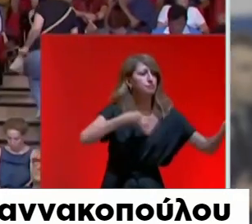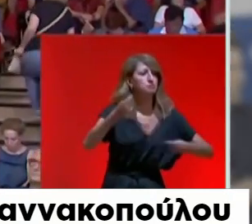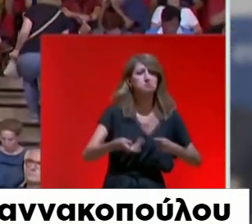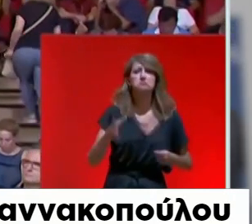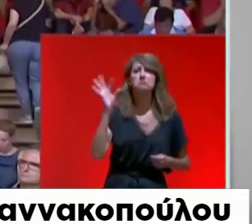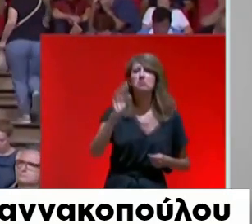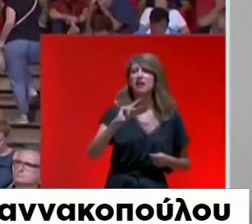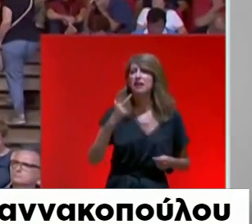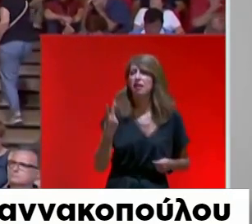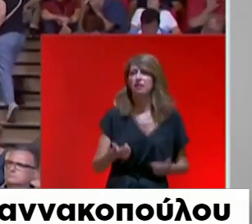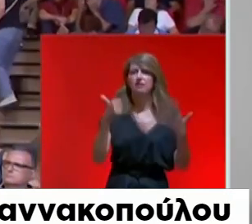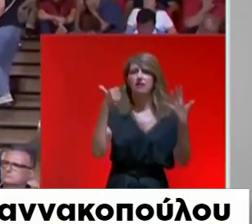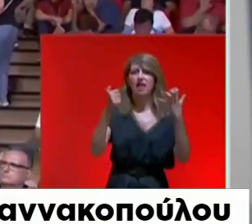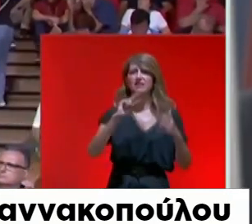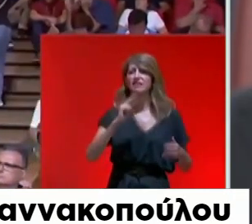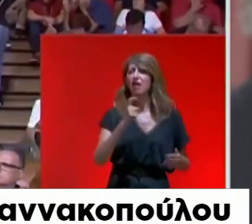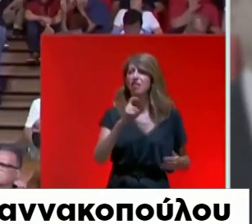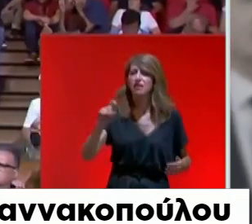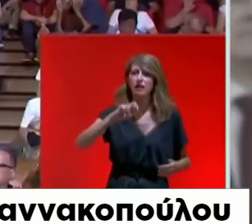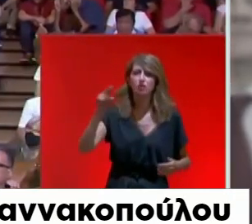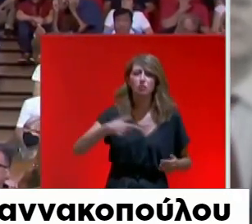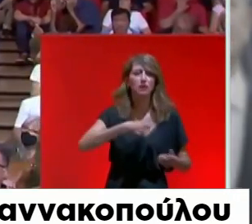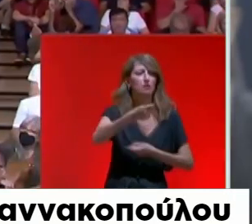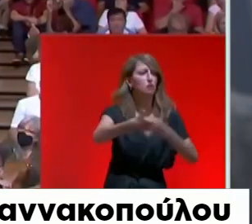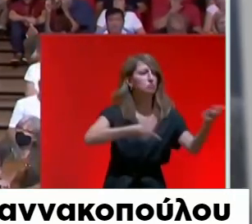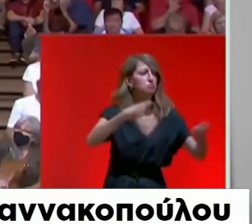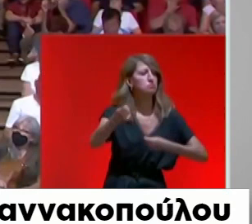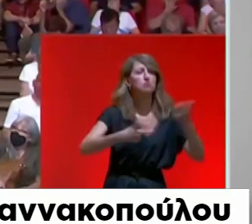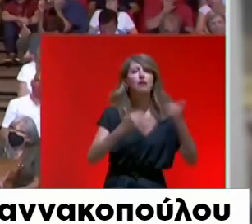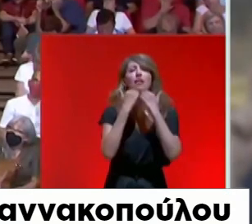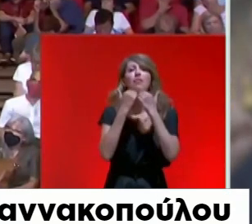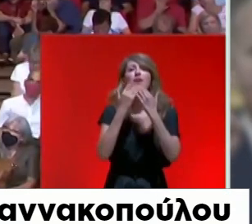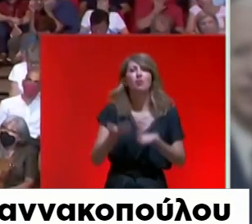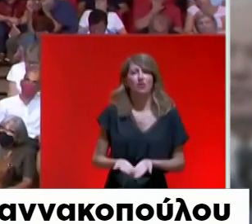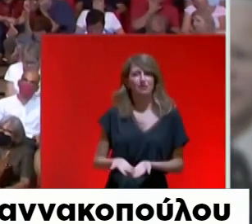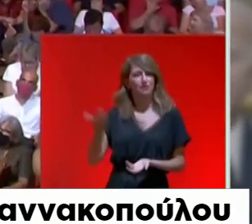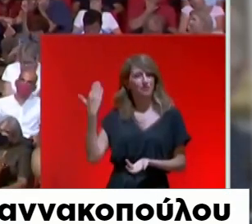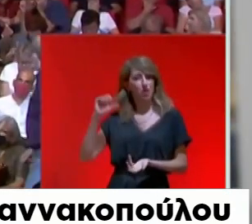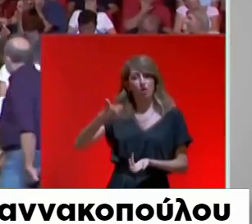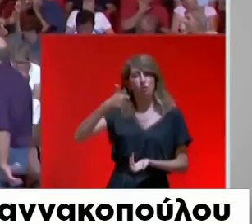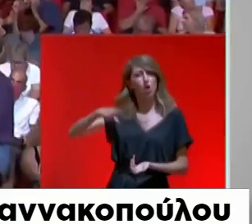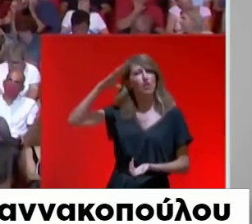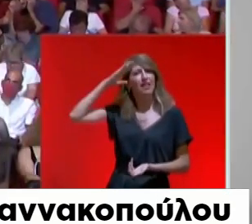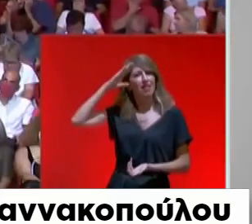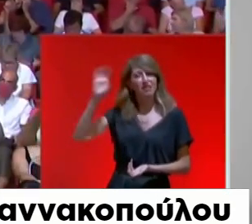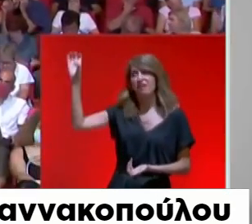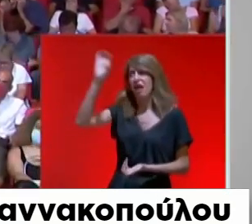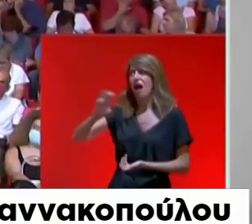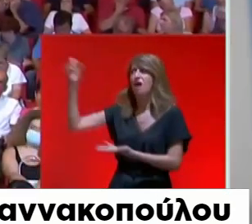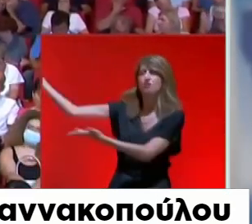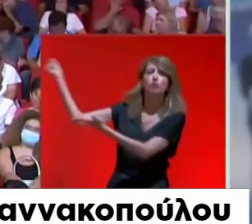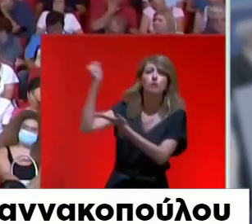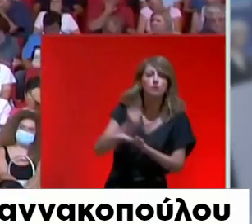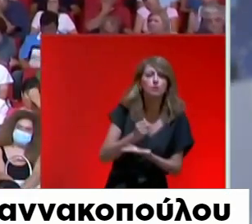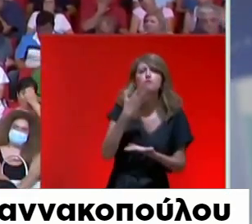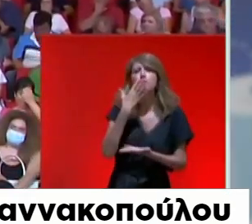συμμετοχή έχει σημασία. Και από εκεί και πέρα, ανάλογα με τις δημοκρατικές διαδικασίες, θα προχωρήσουμε. Αλλά αυτό που είναι σίγουρο είναι